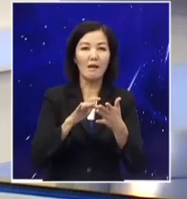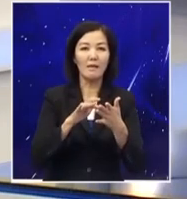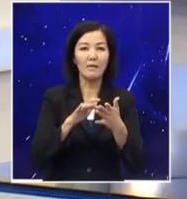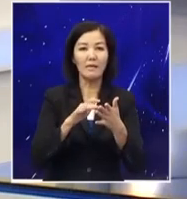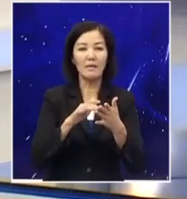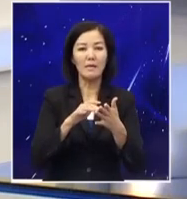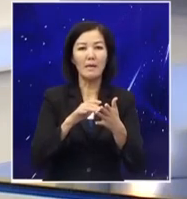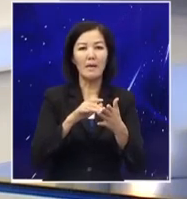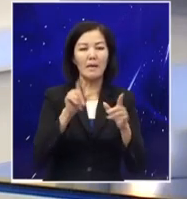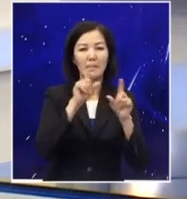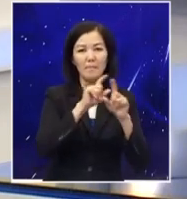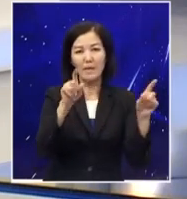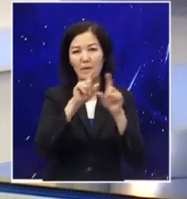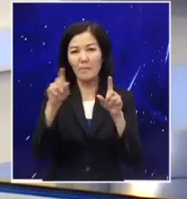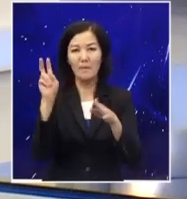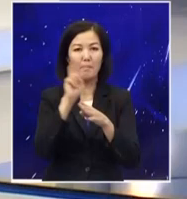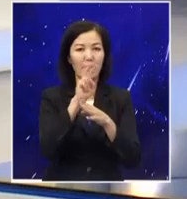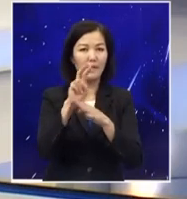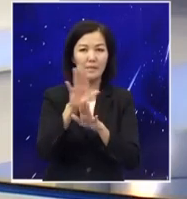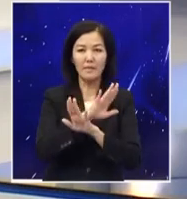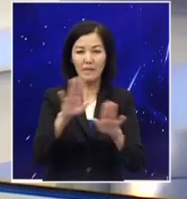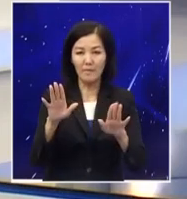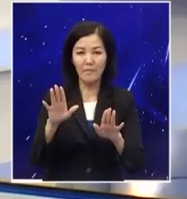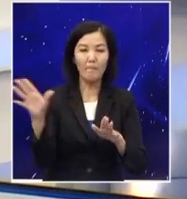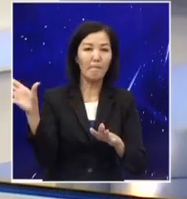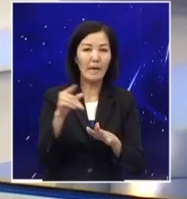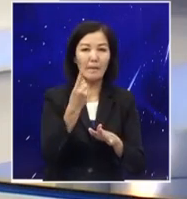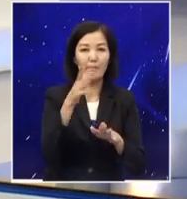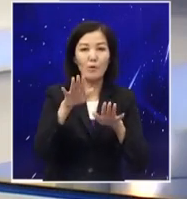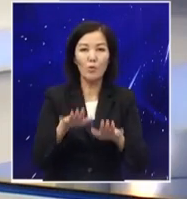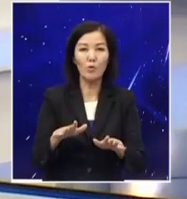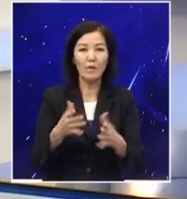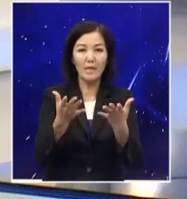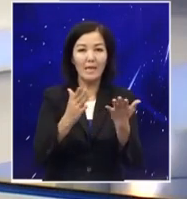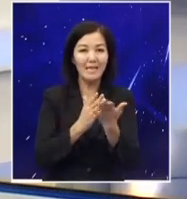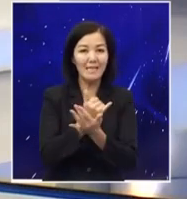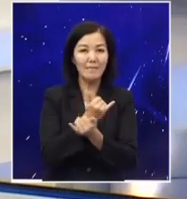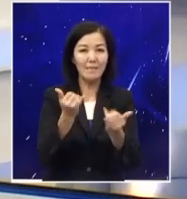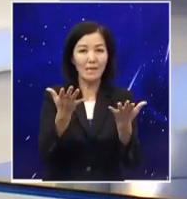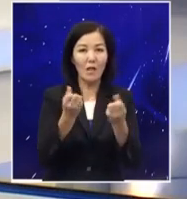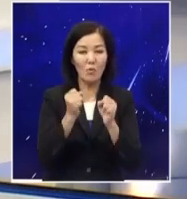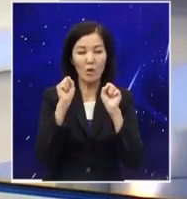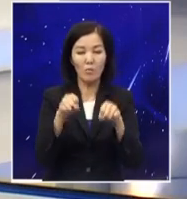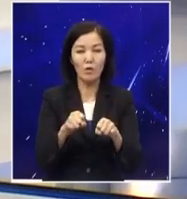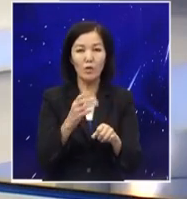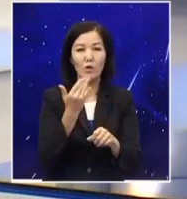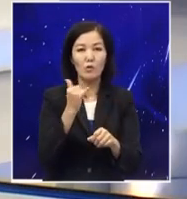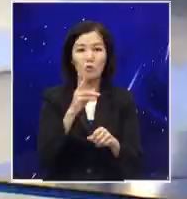орналасқан мекемелерді араламай, барлық жұмысын бір жерде аяқтай алады. Аталған мекеме Шарал қаласында ашылып